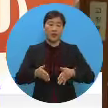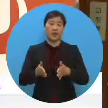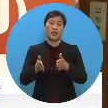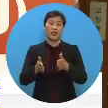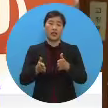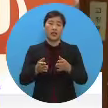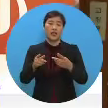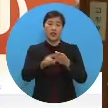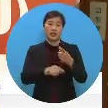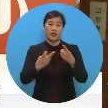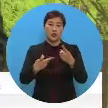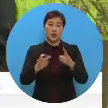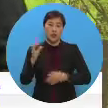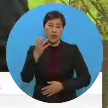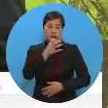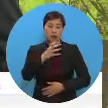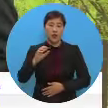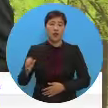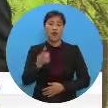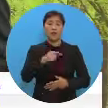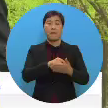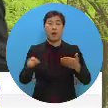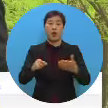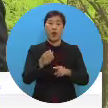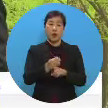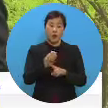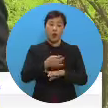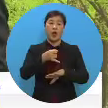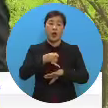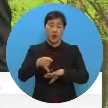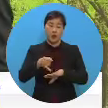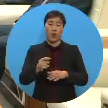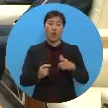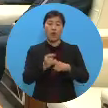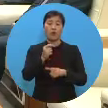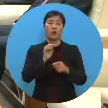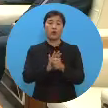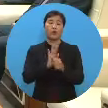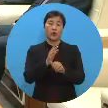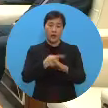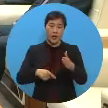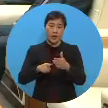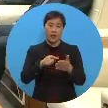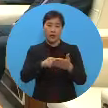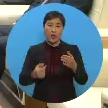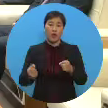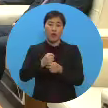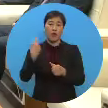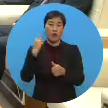대한건설협회 전라남도회는 지난 12일 태풍 솔릭과 콩내이로 피해를 입은 보성군과 완도군, 고흥군을 돕기